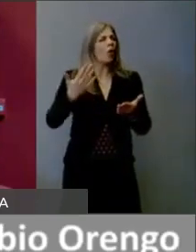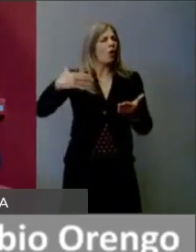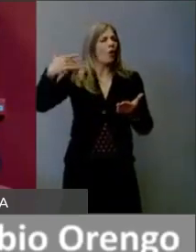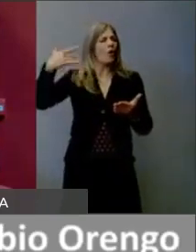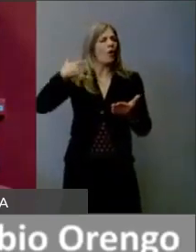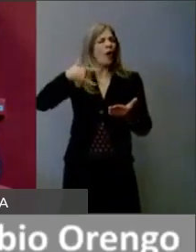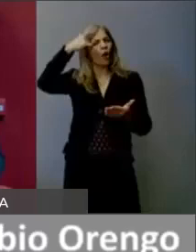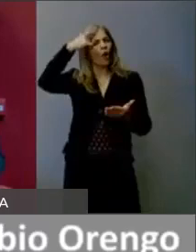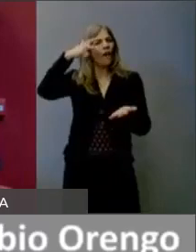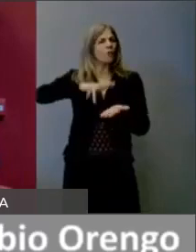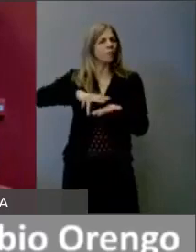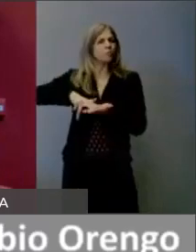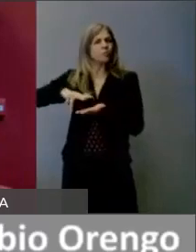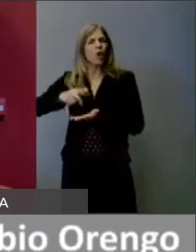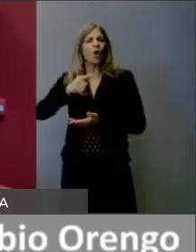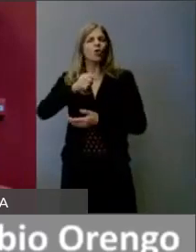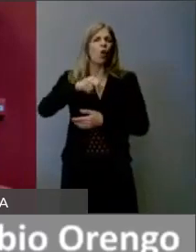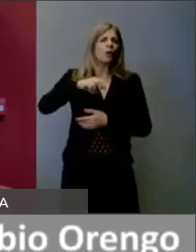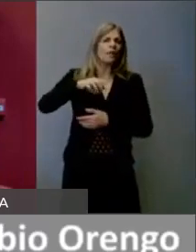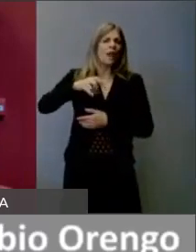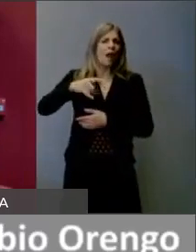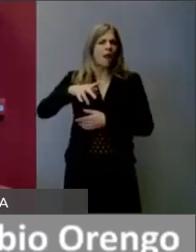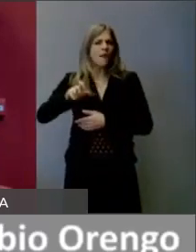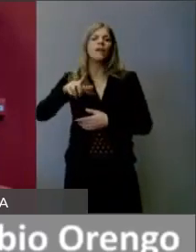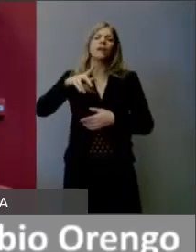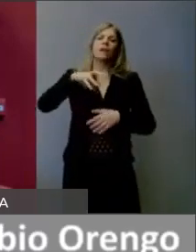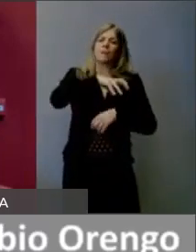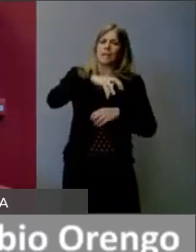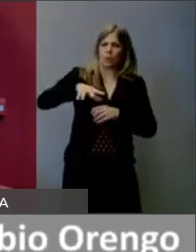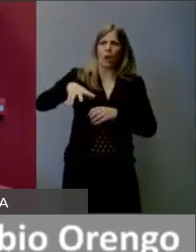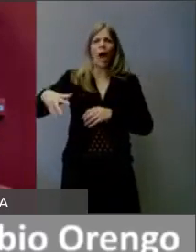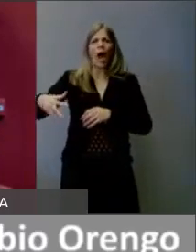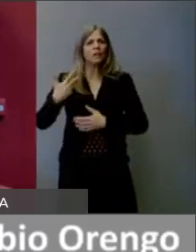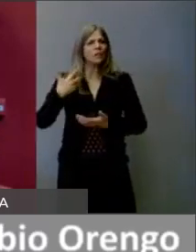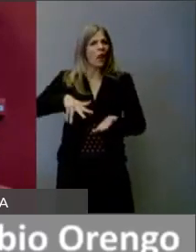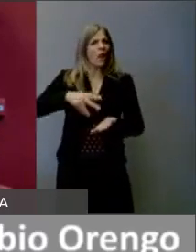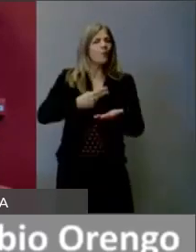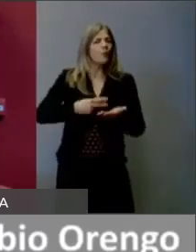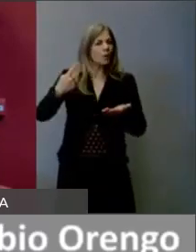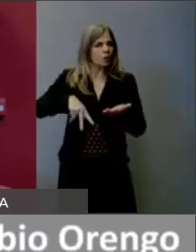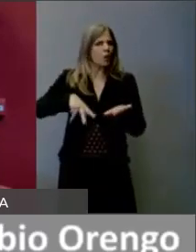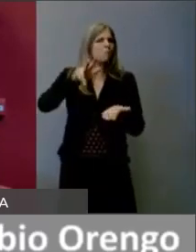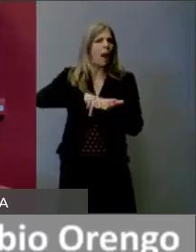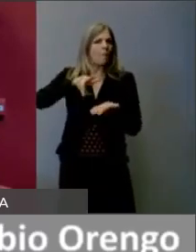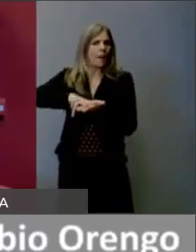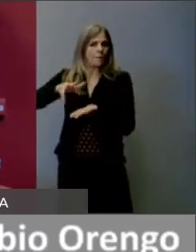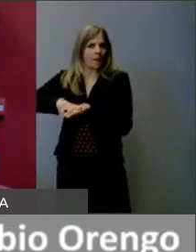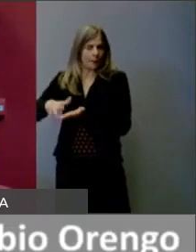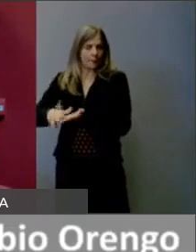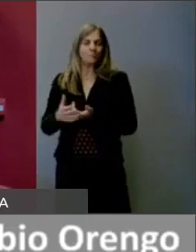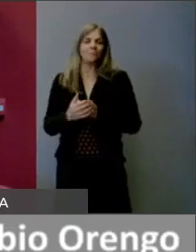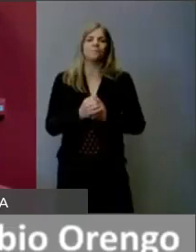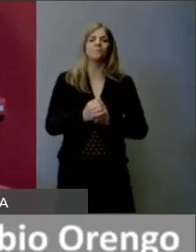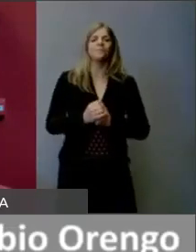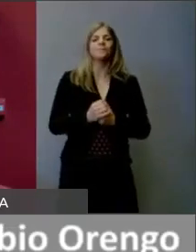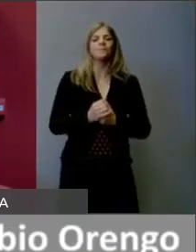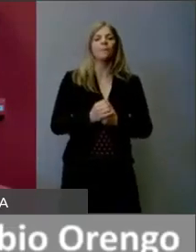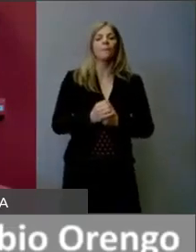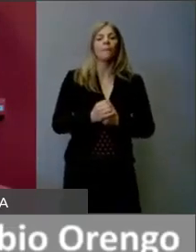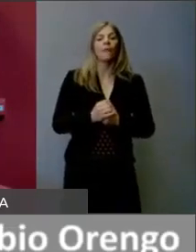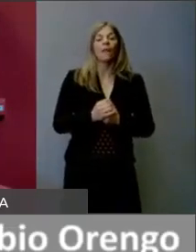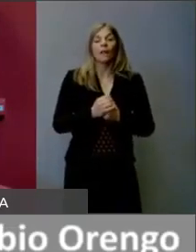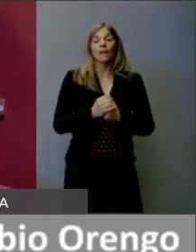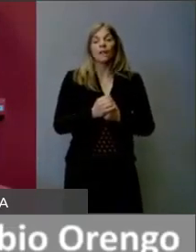stato Toninelli, ci sono stati altri ministri che hanno giudicato questo progetto valido. Però in maniera